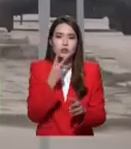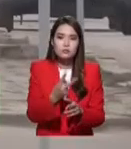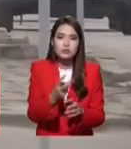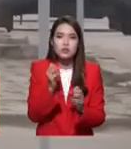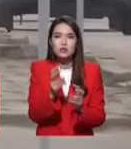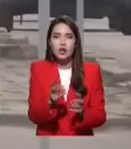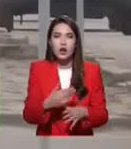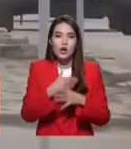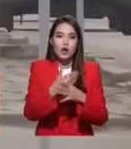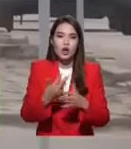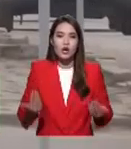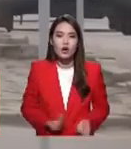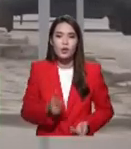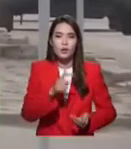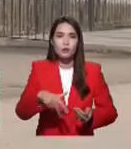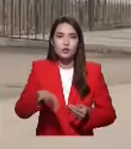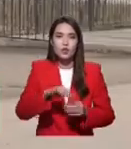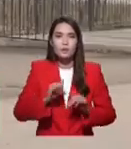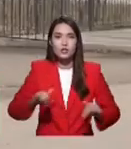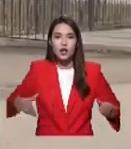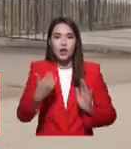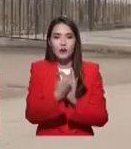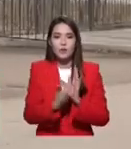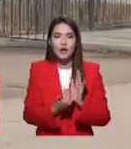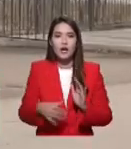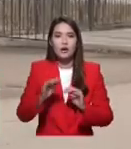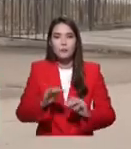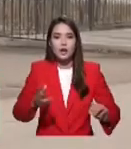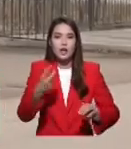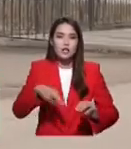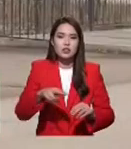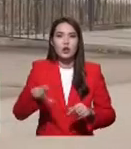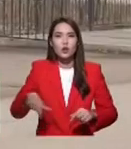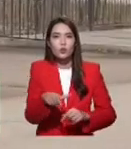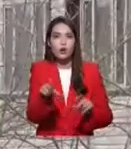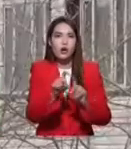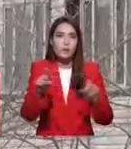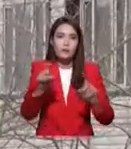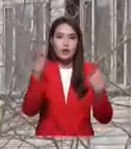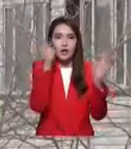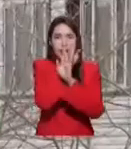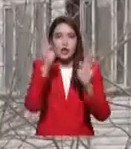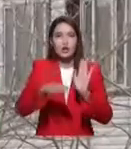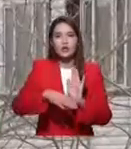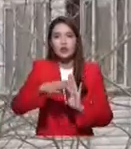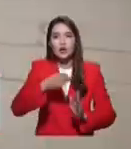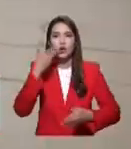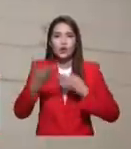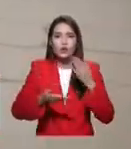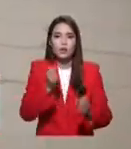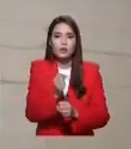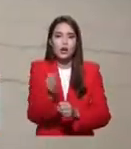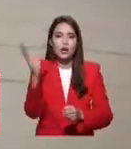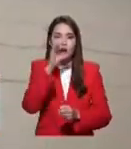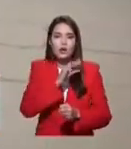мен кенттерінің тұрғындары даму бағдарламаларын қадағалап, жаңа балабақшаларға, жолдарға, мектептерге экологияны жақсартуға сұраныс жасай алады.